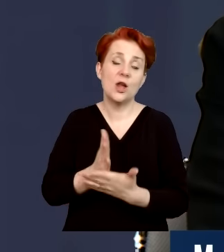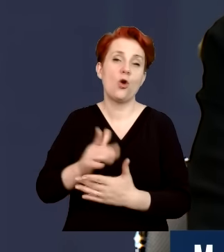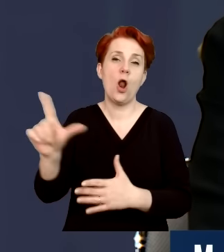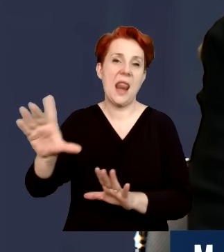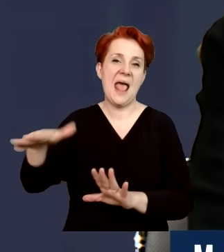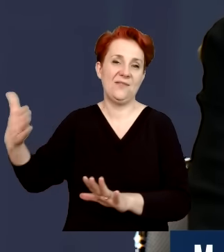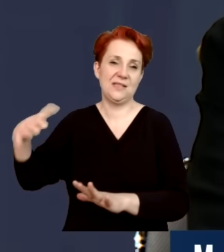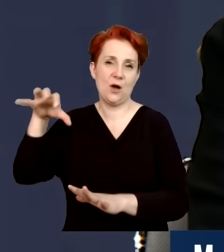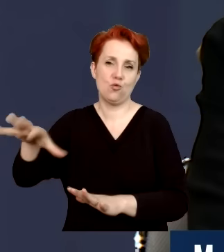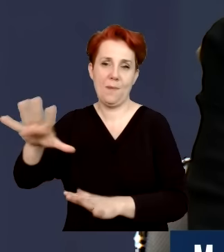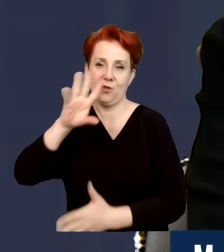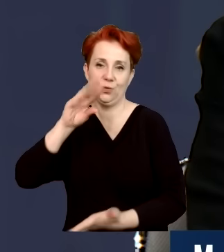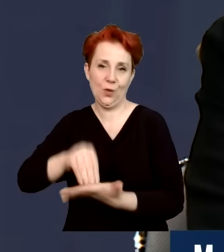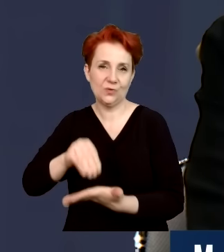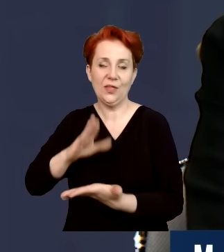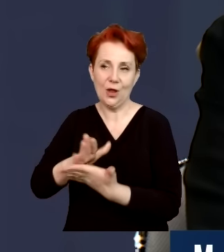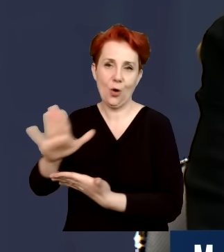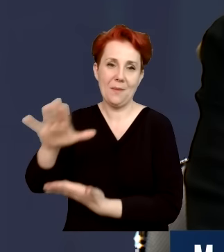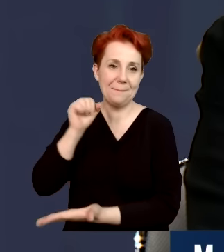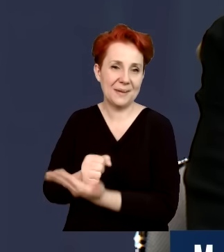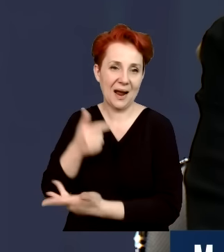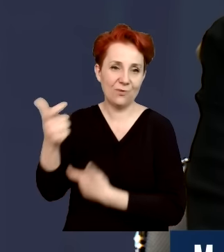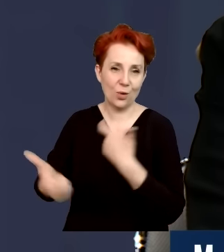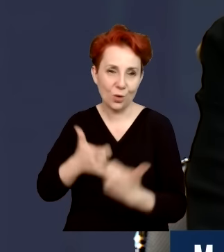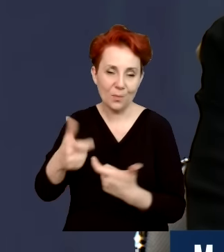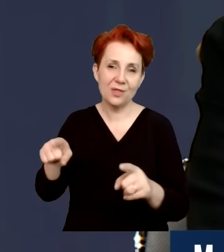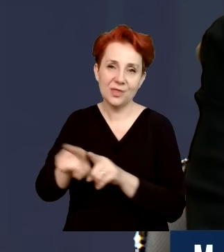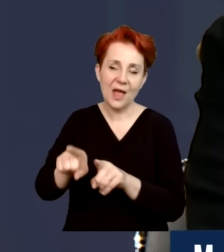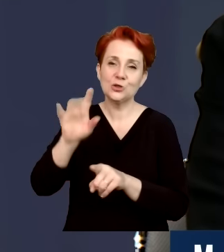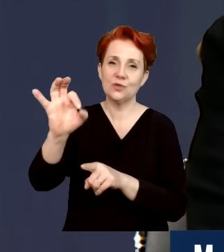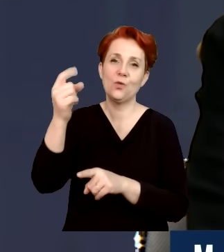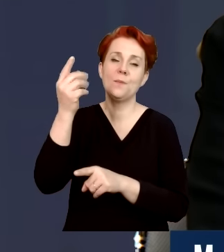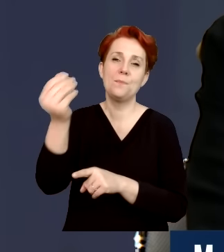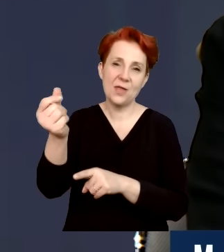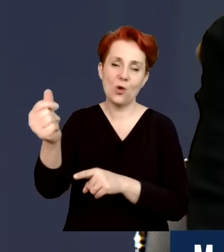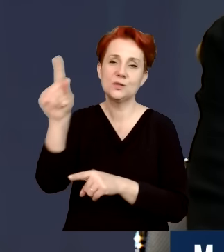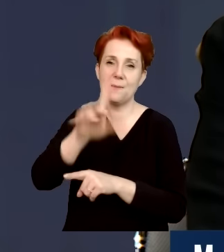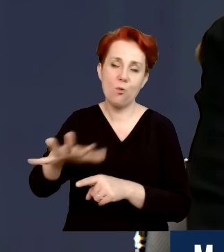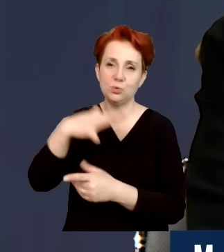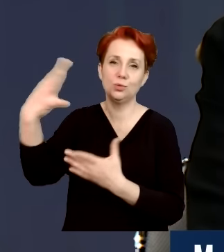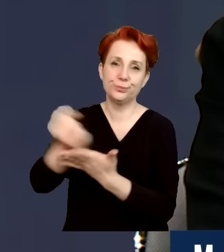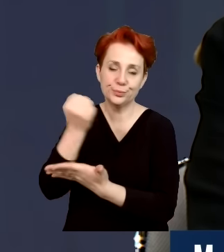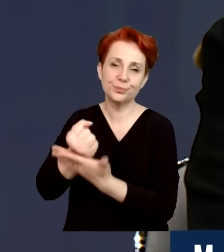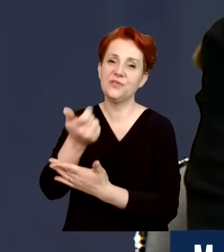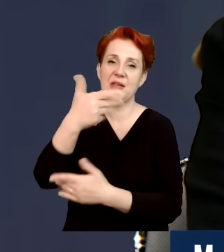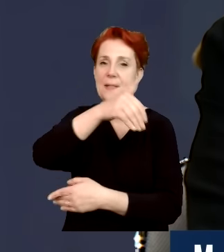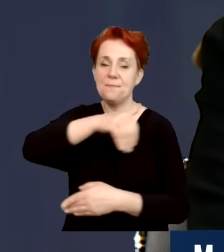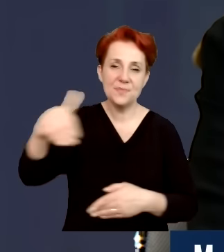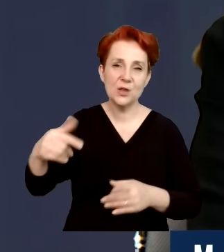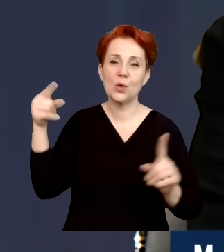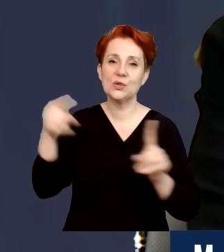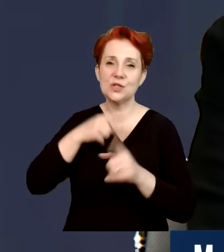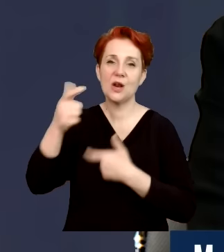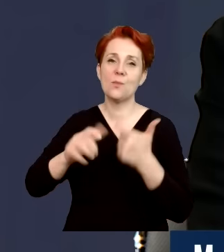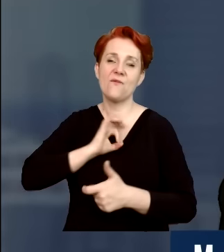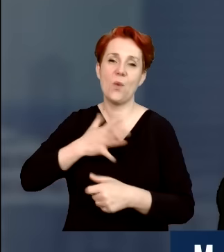organizacje. Rozumiem, tylko te są predysponowane do tego, aby pobierać z publicznych pieniędzy pieniądze, miliony na to, aby robić swoje